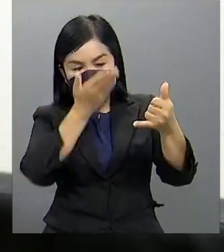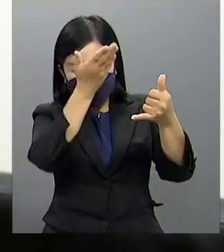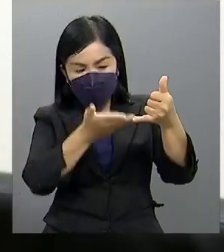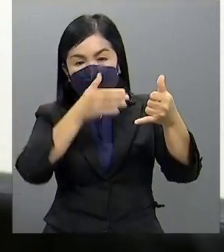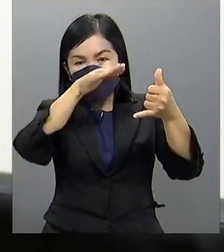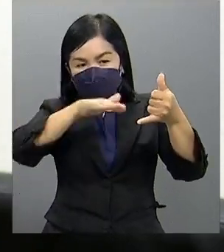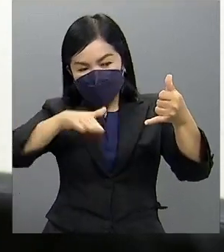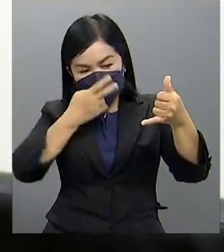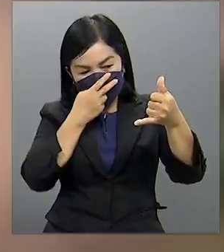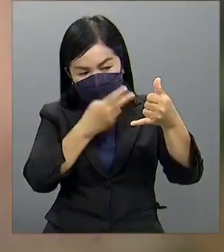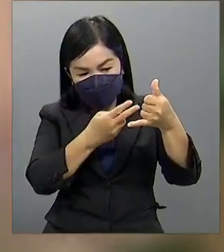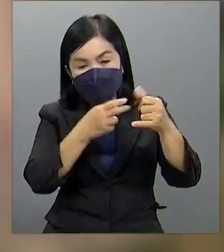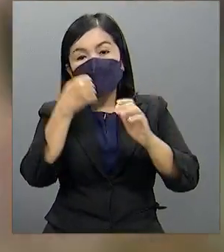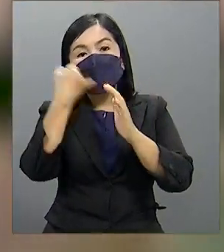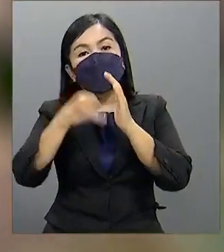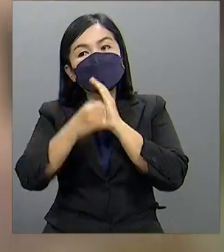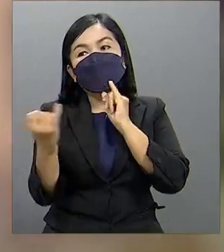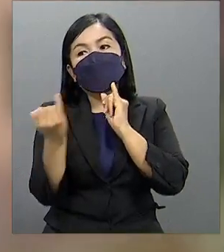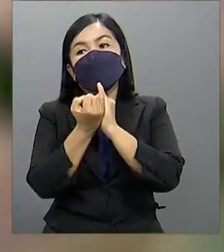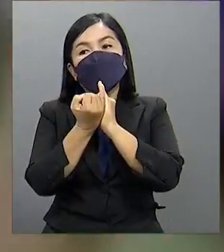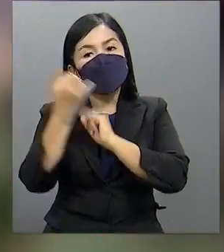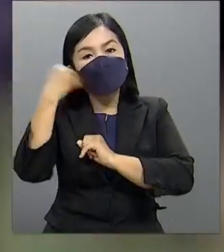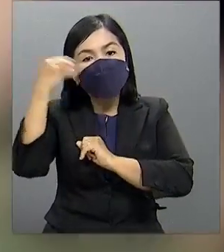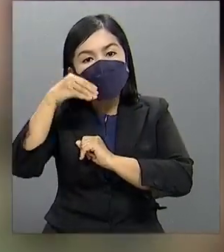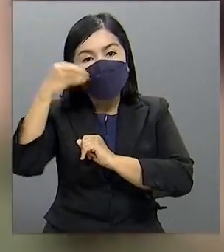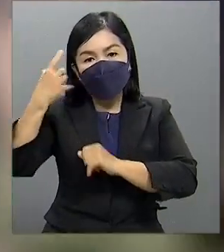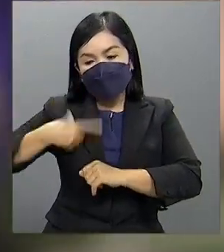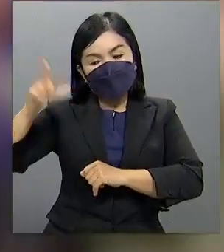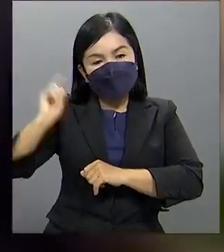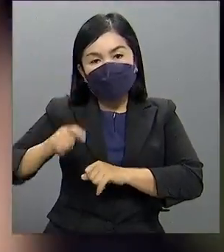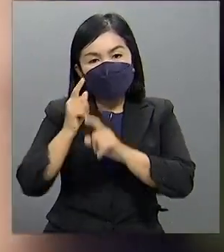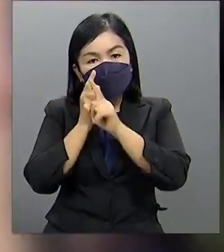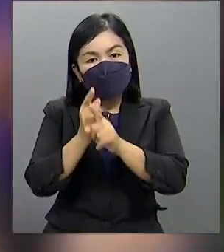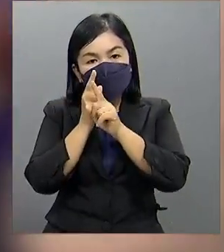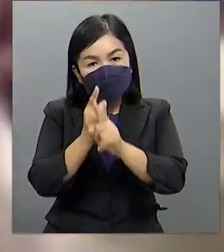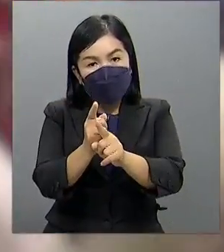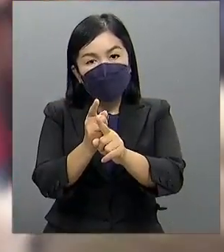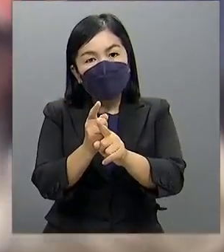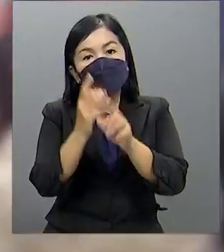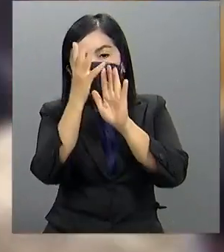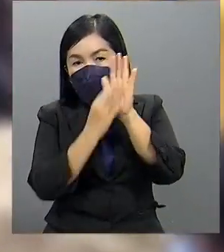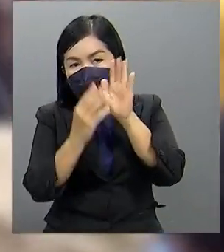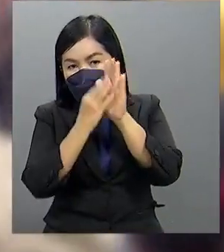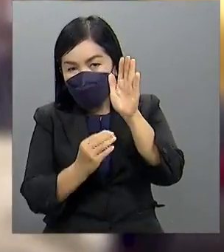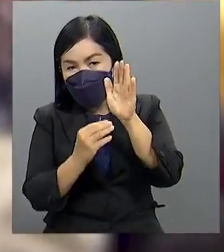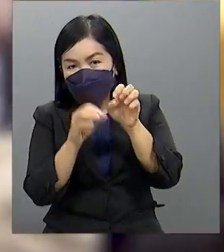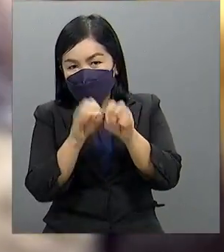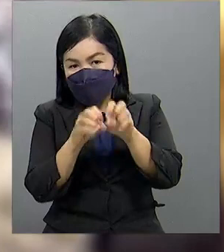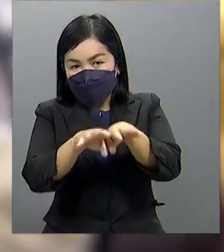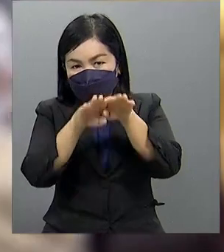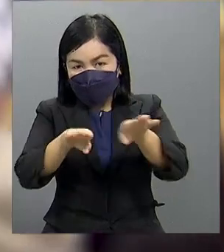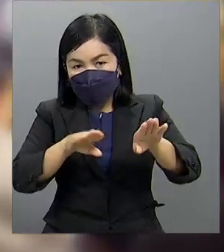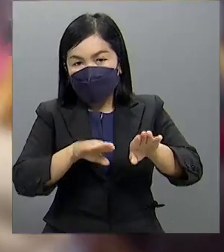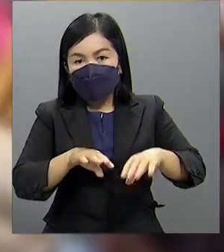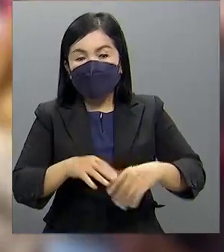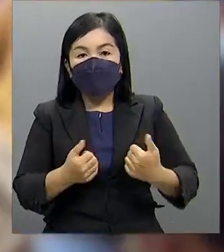ทำผิดติดเป็นนิสัยนะครับเพราะฉะนั้นศาลก็ต้องเข้าสู่กระบวนการที่จะต้องทำหรืออบรมนะครับเพื่อให้เด็กเหล่านี้เนี่ยกลับมาเป็นคนดีของสังคมให้ได้